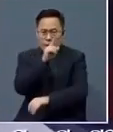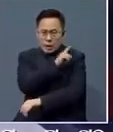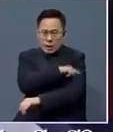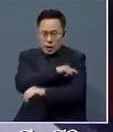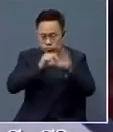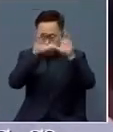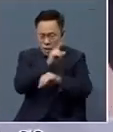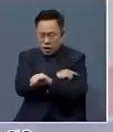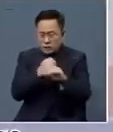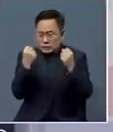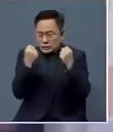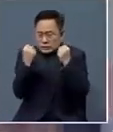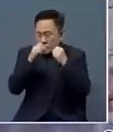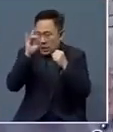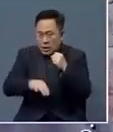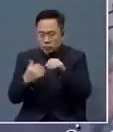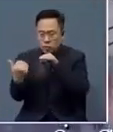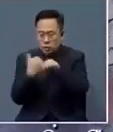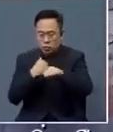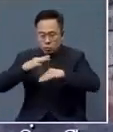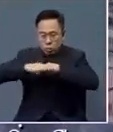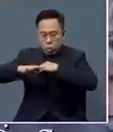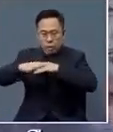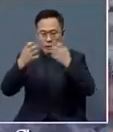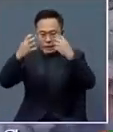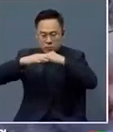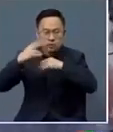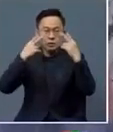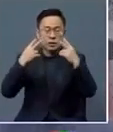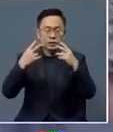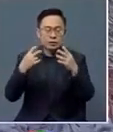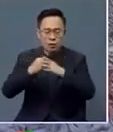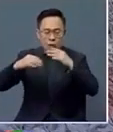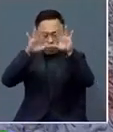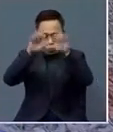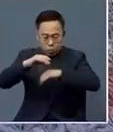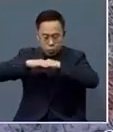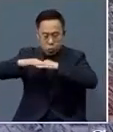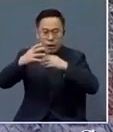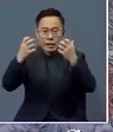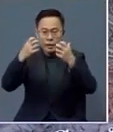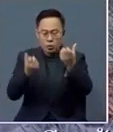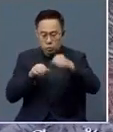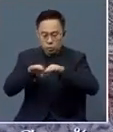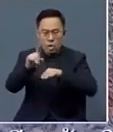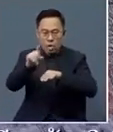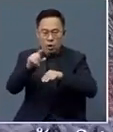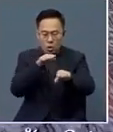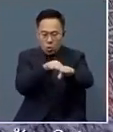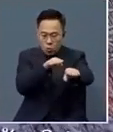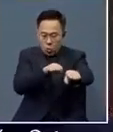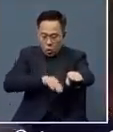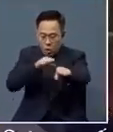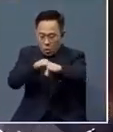หลวงเกิดน้ำค้างแข็งปกคลุมจนผู้คนไม่สามารถที่จะสัญจรผ่านไปมาได้ผู้ใช้รถใช้ถนนในเวลานั้นติดค้